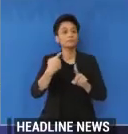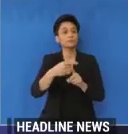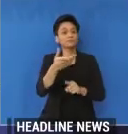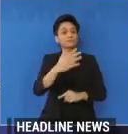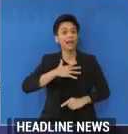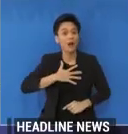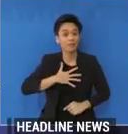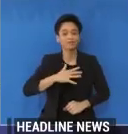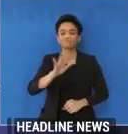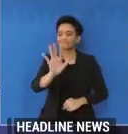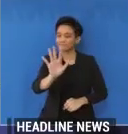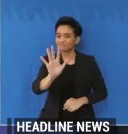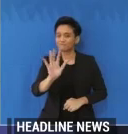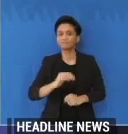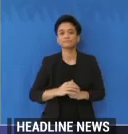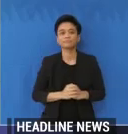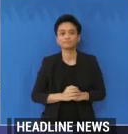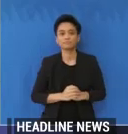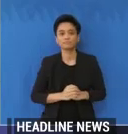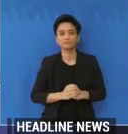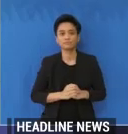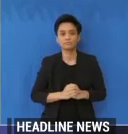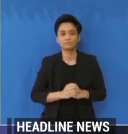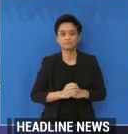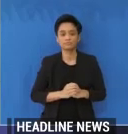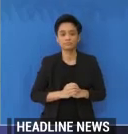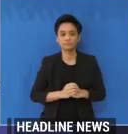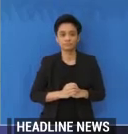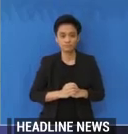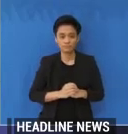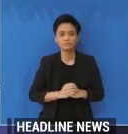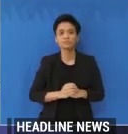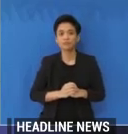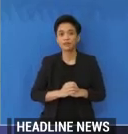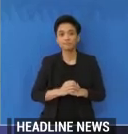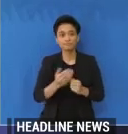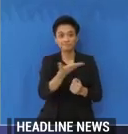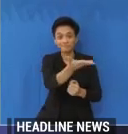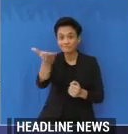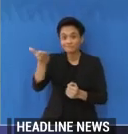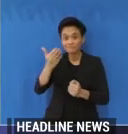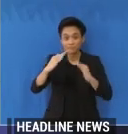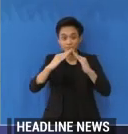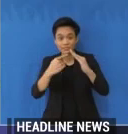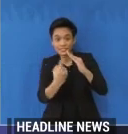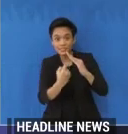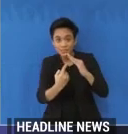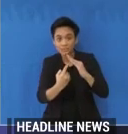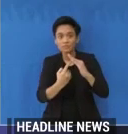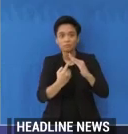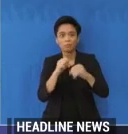Kawan-kawan yang saudara-saudara sekalian yang diminta untuk isolasi di rumah, tidak perlu